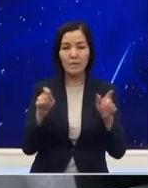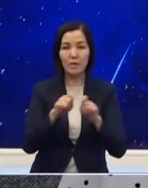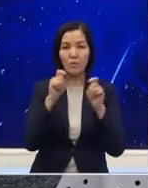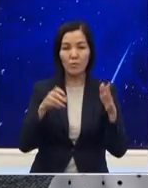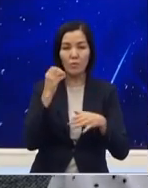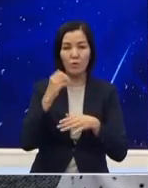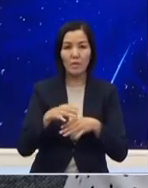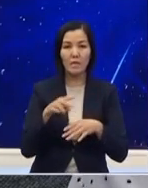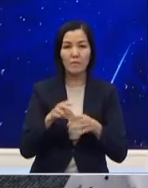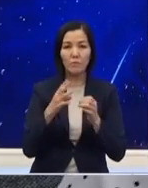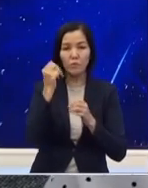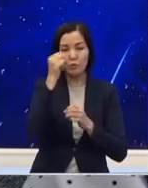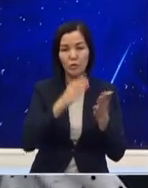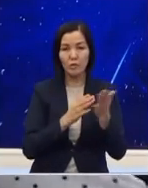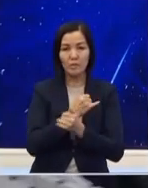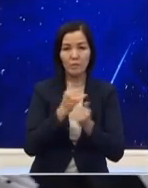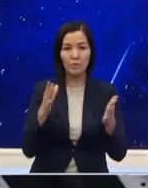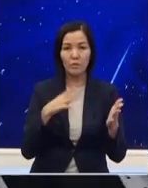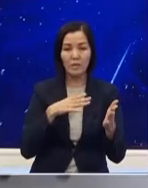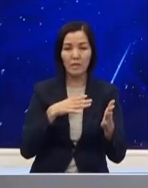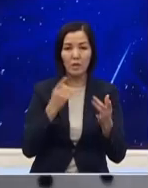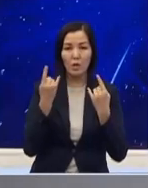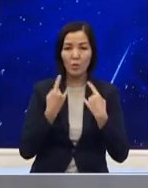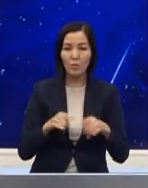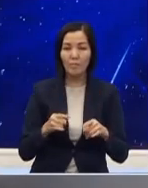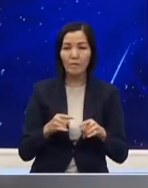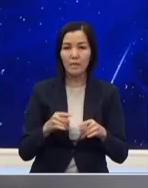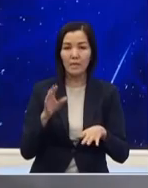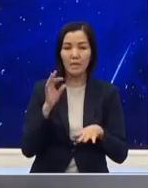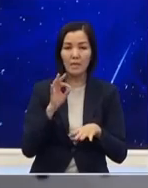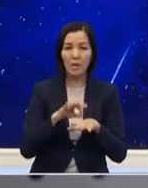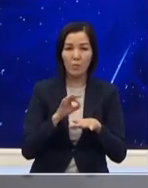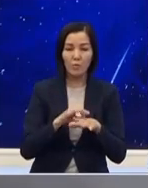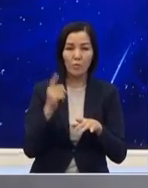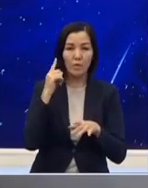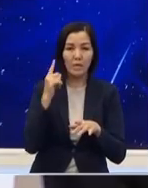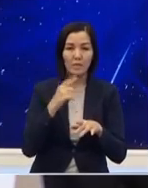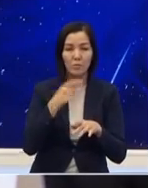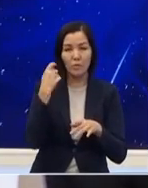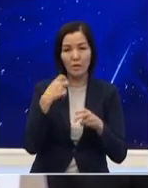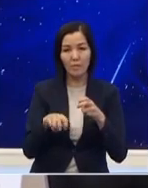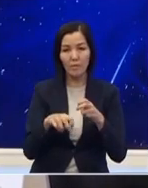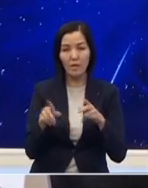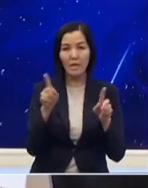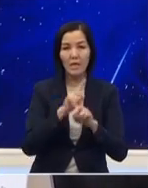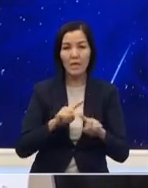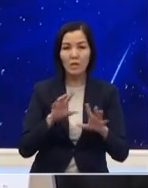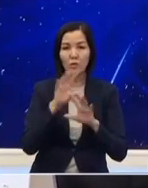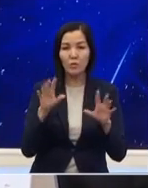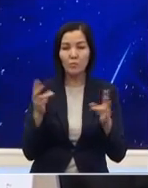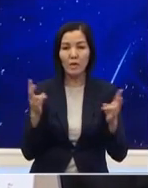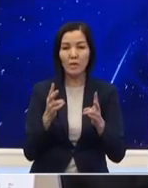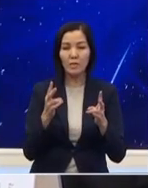орталық 2013 жылдан бері жұмыс істеп келеді. Туабітті ағзасында ақауы бар, есту қабілеті бұзылған, ерекше күтімді қажет